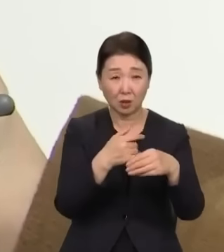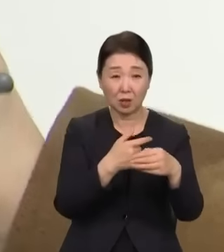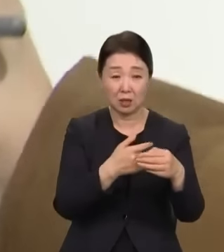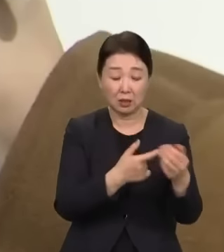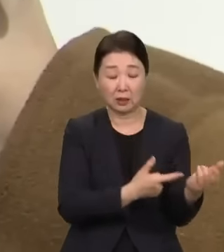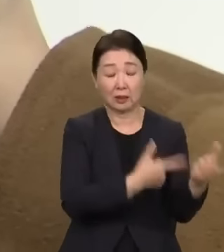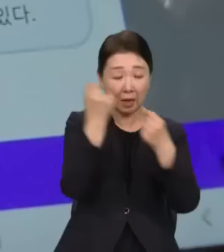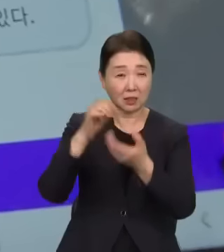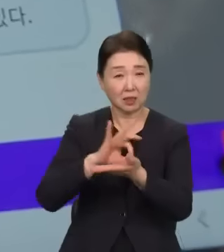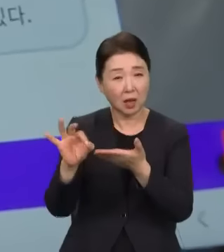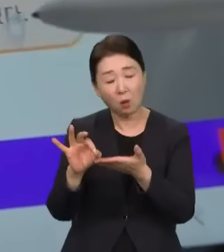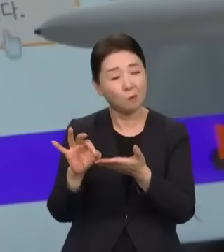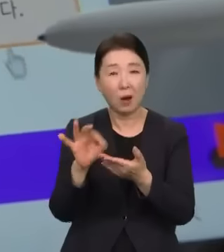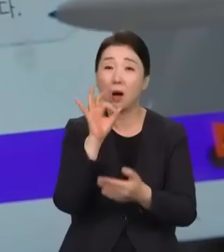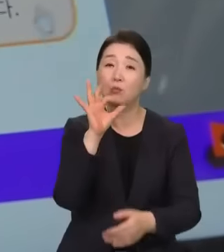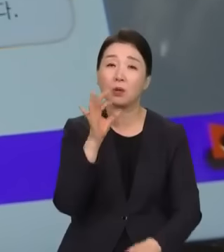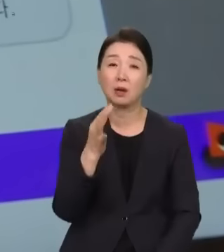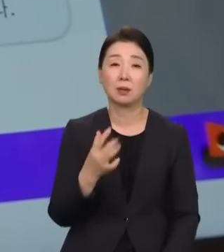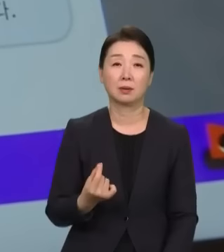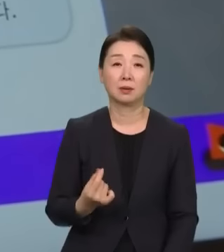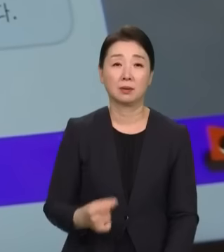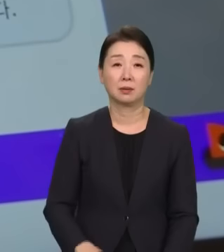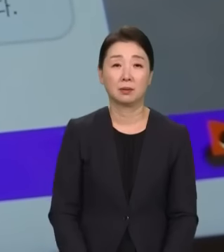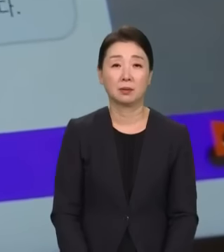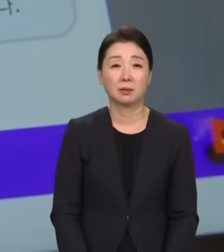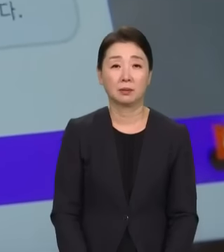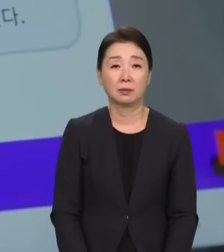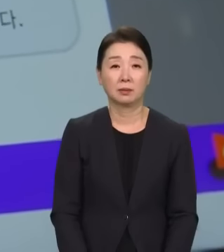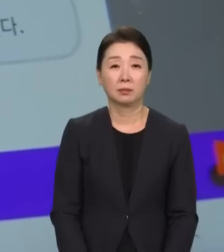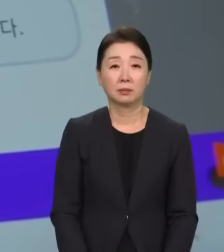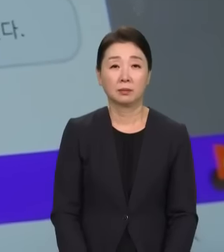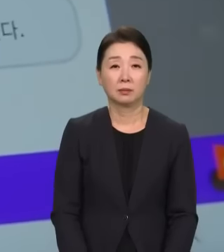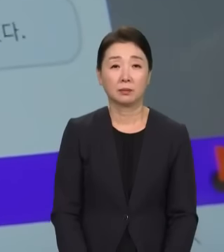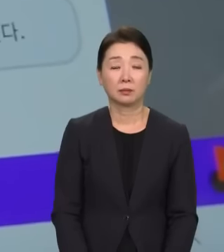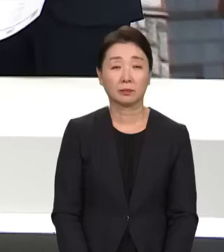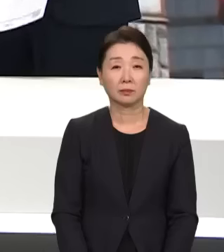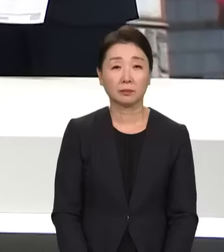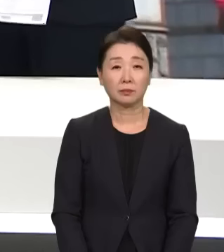있을지도 불투명합니다. JTBC 성화선입니다.